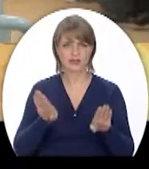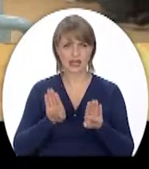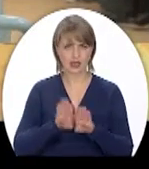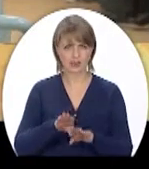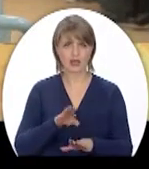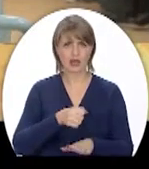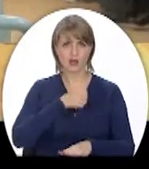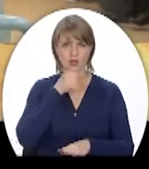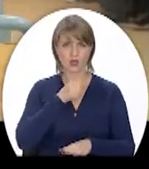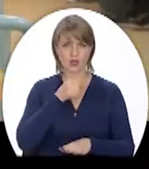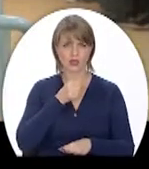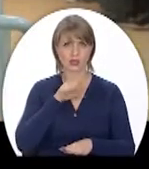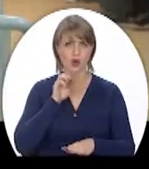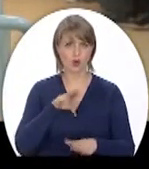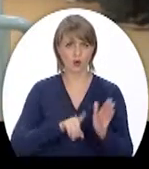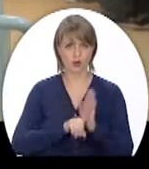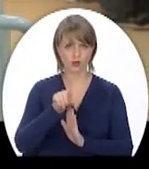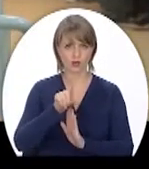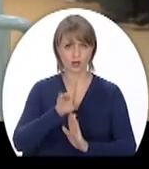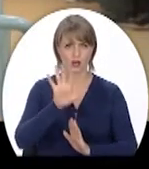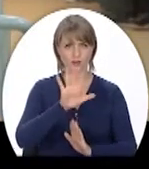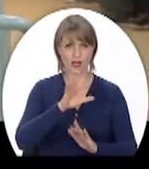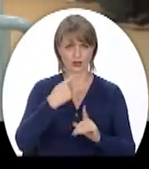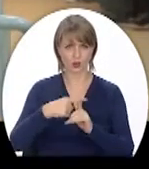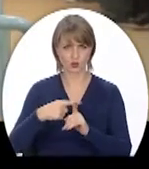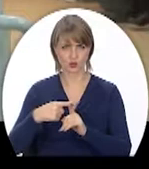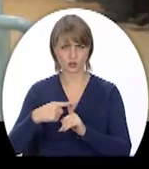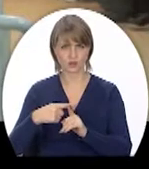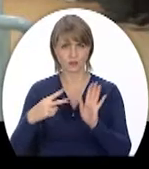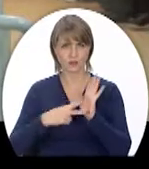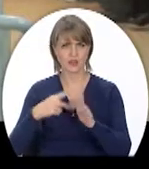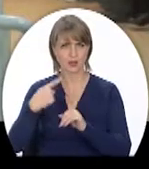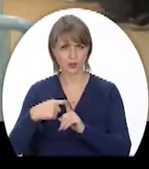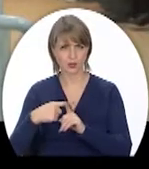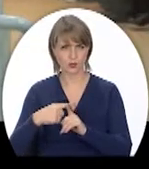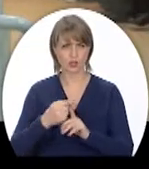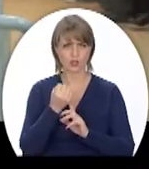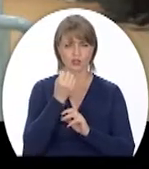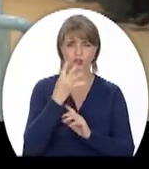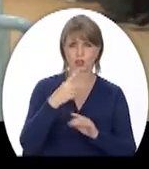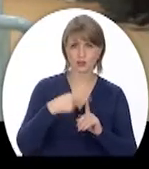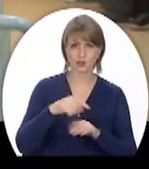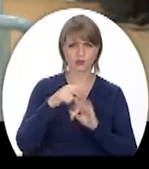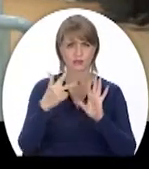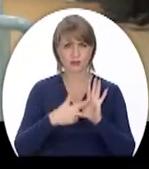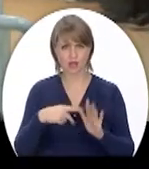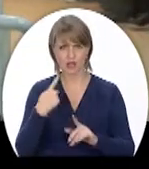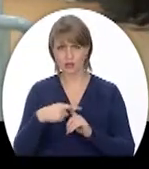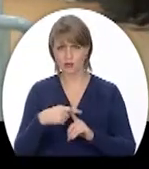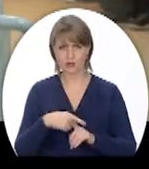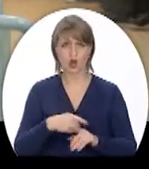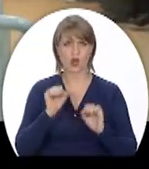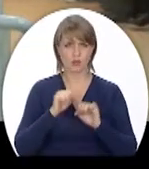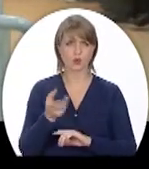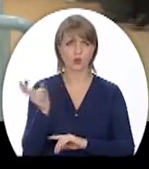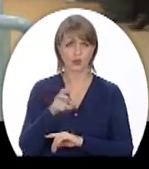в возрасте от 5+, 7+, там 14+, 18+,